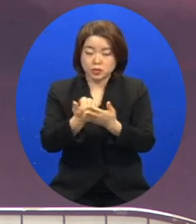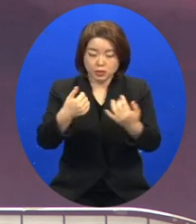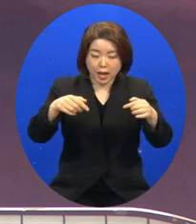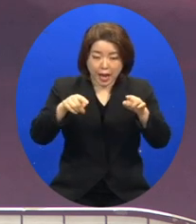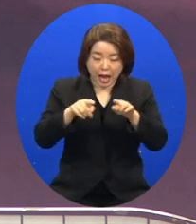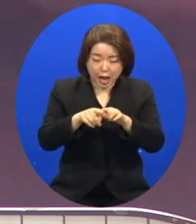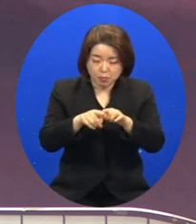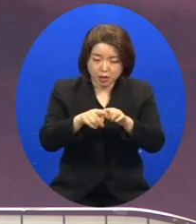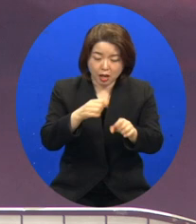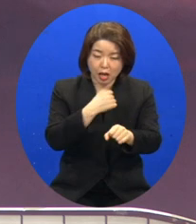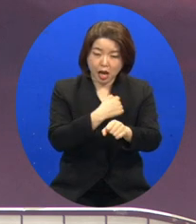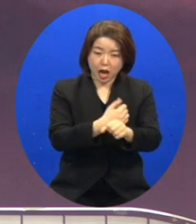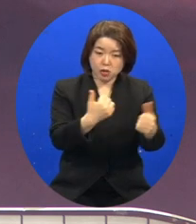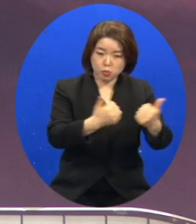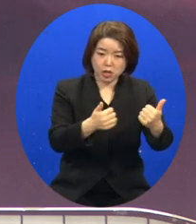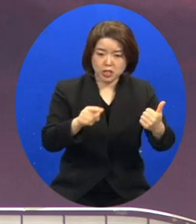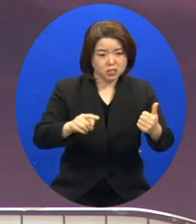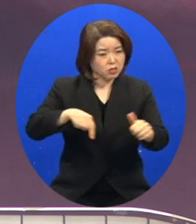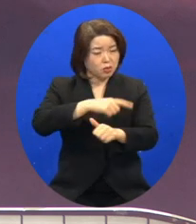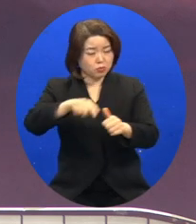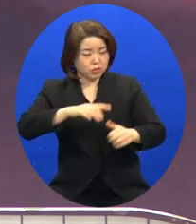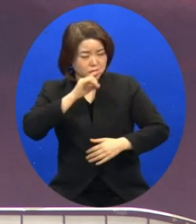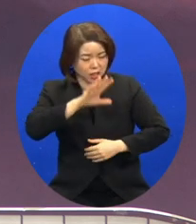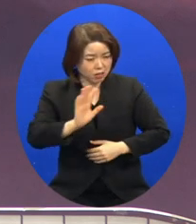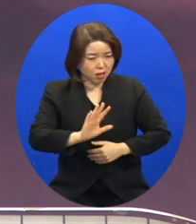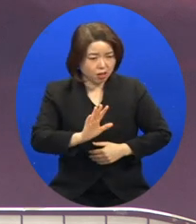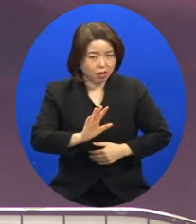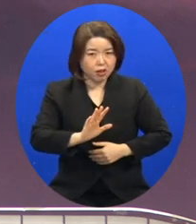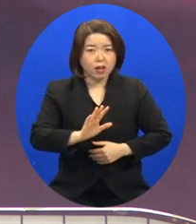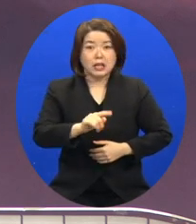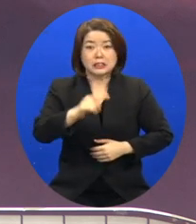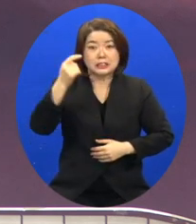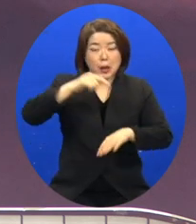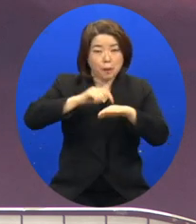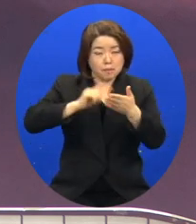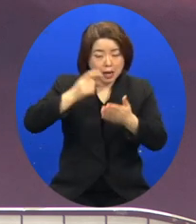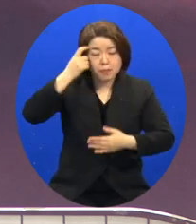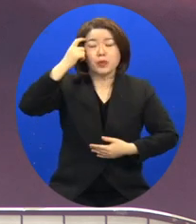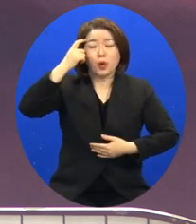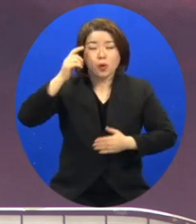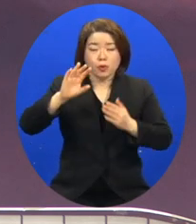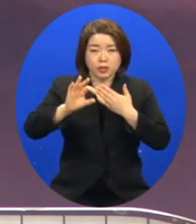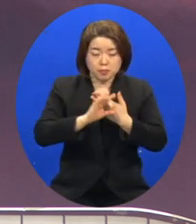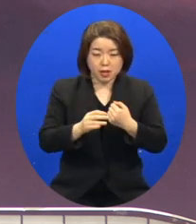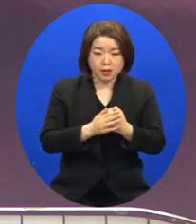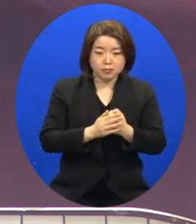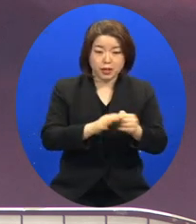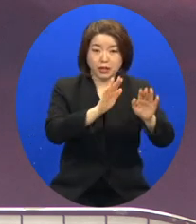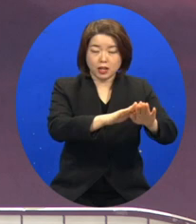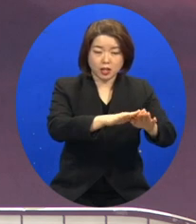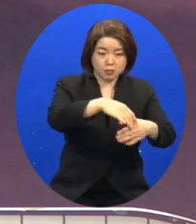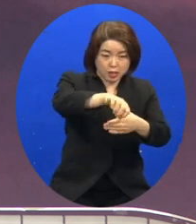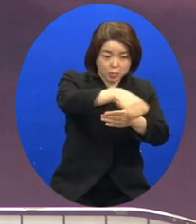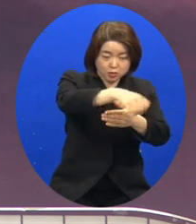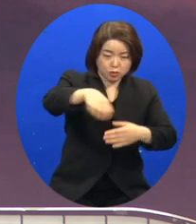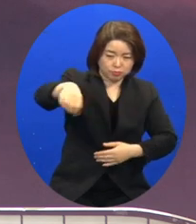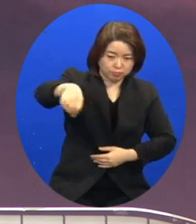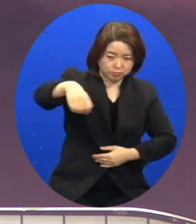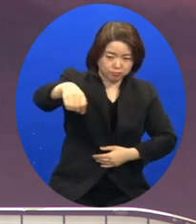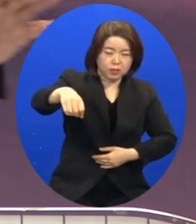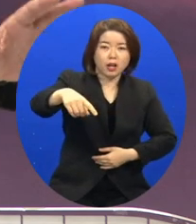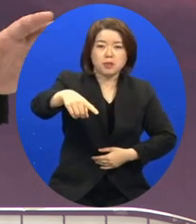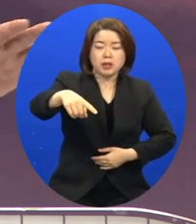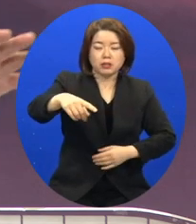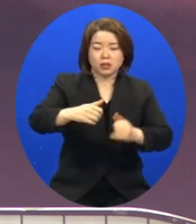분위기가 이런 분위기를 수 없어 이럴 때는 누구든지 그 탁자에 있는 조물 딸랑딸랑 치면 회의 중단하고